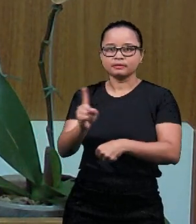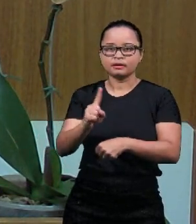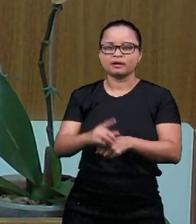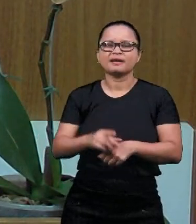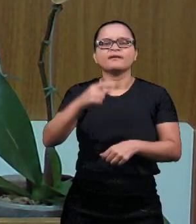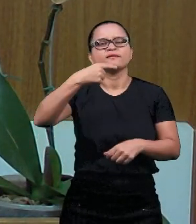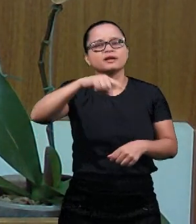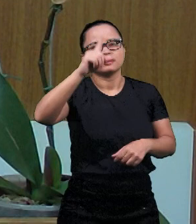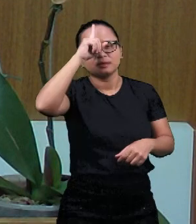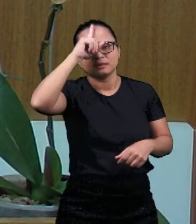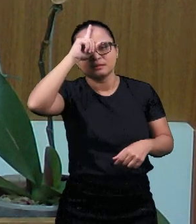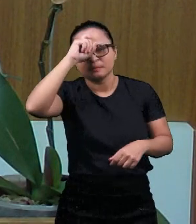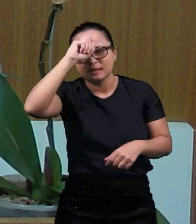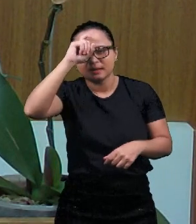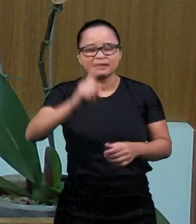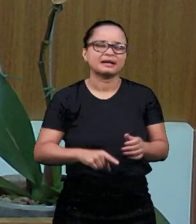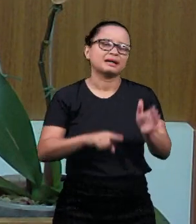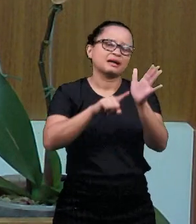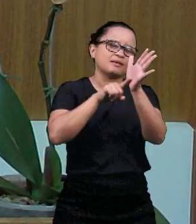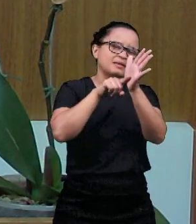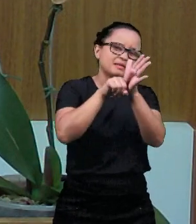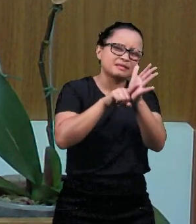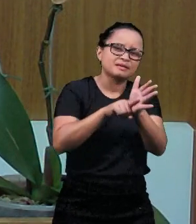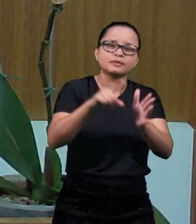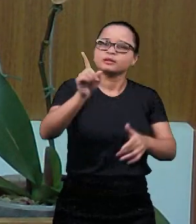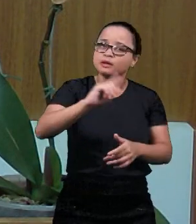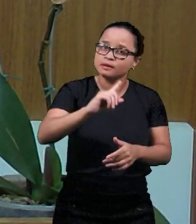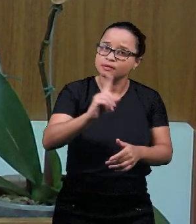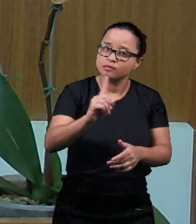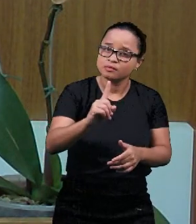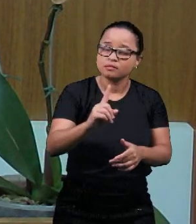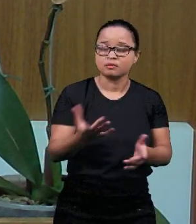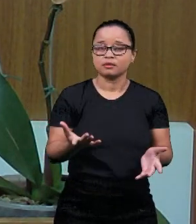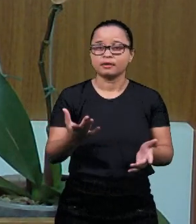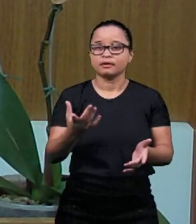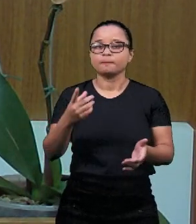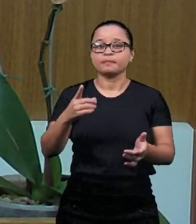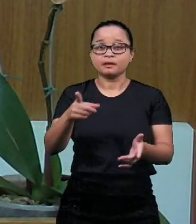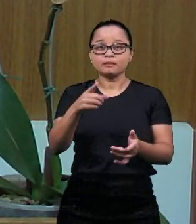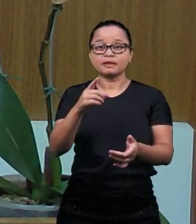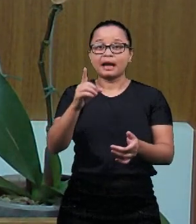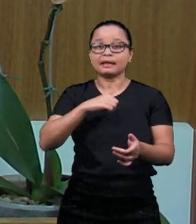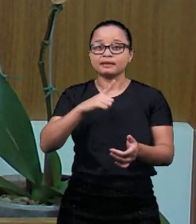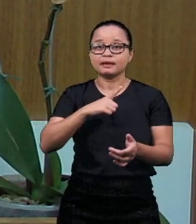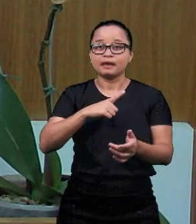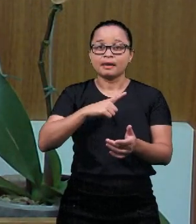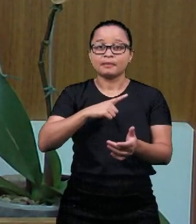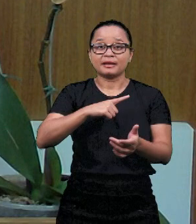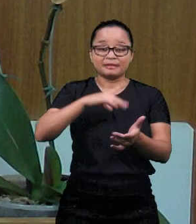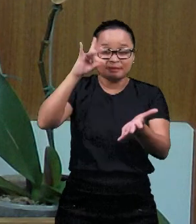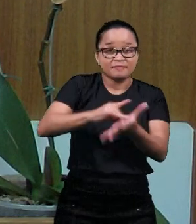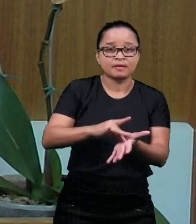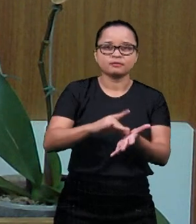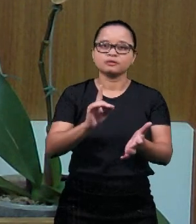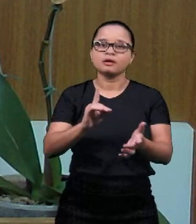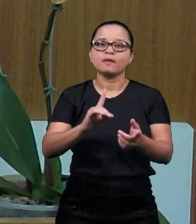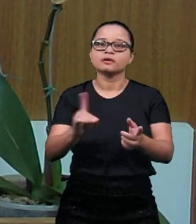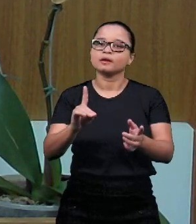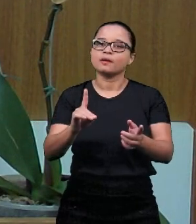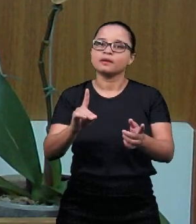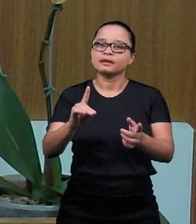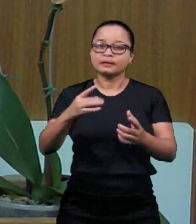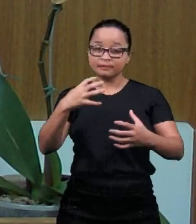des examens pour voir que vous avez. Vous avez détecté des symptômes, il faut prendre soin tout de suite. Prenez la